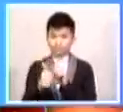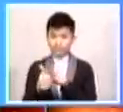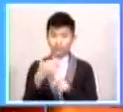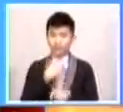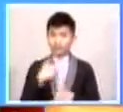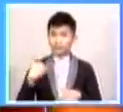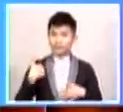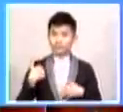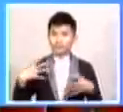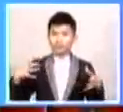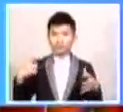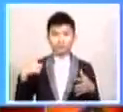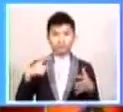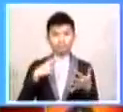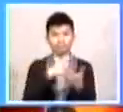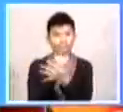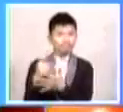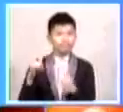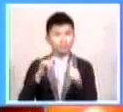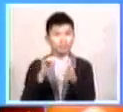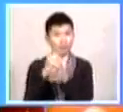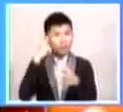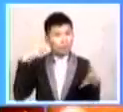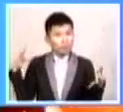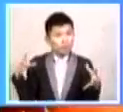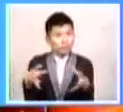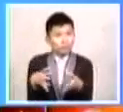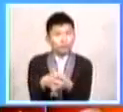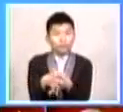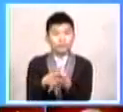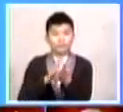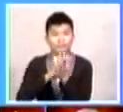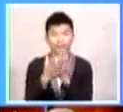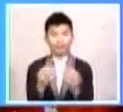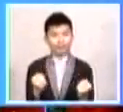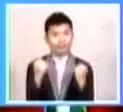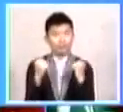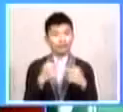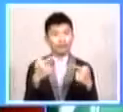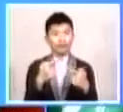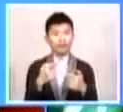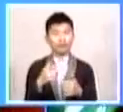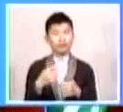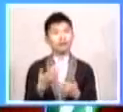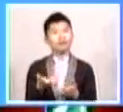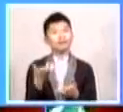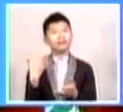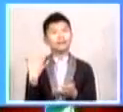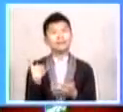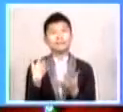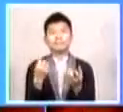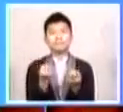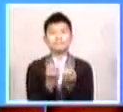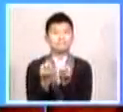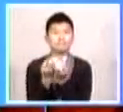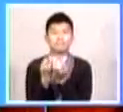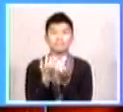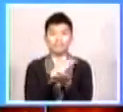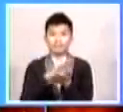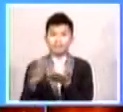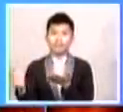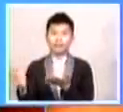能凝聚全民的意志力，产生出一股更大的能量，来弥平这些撕裂，最